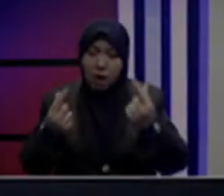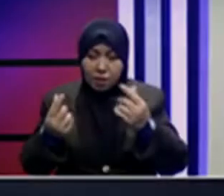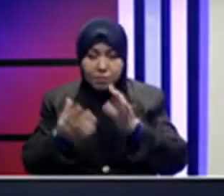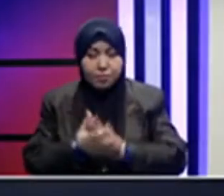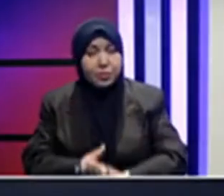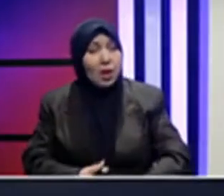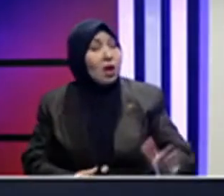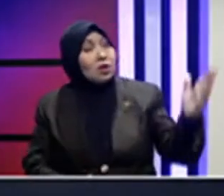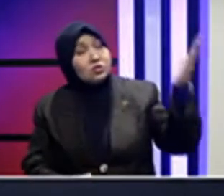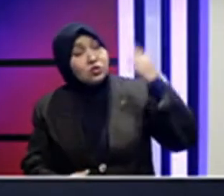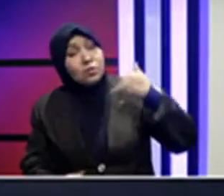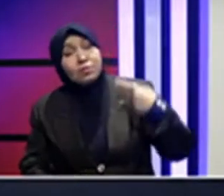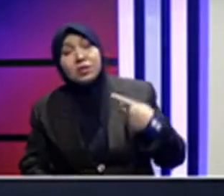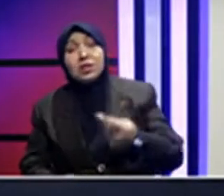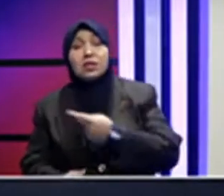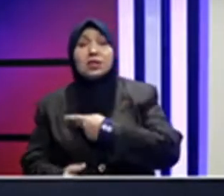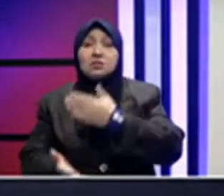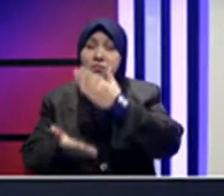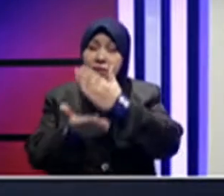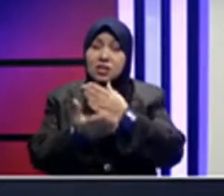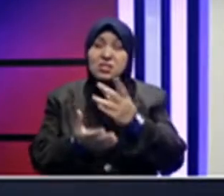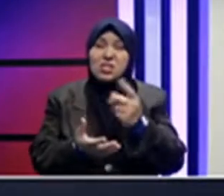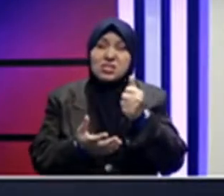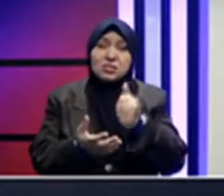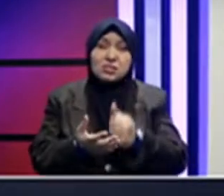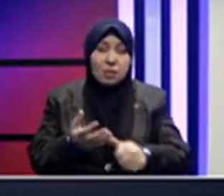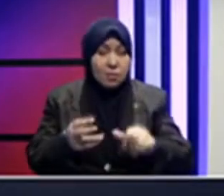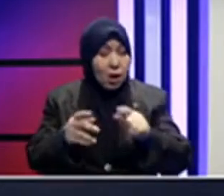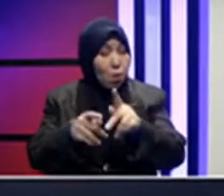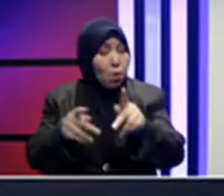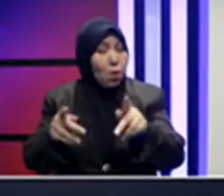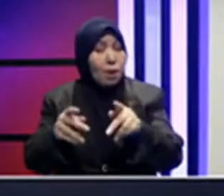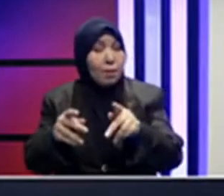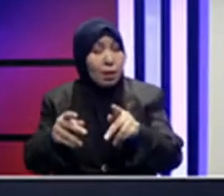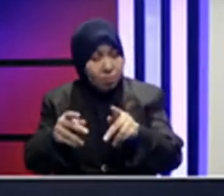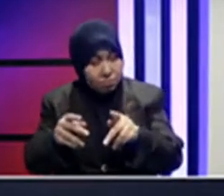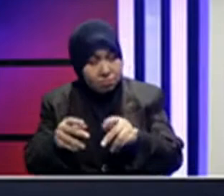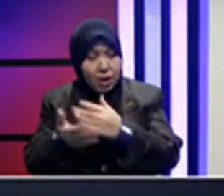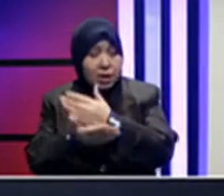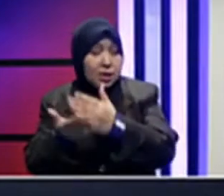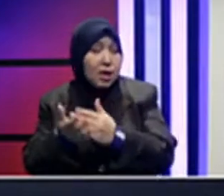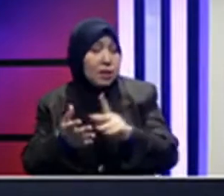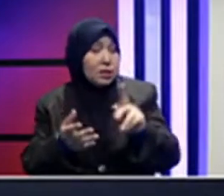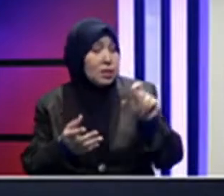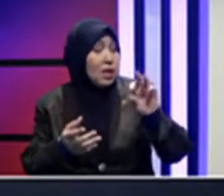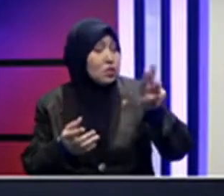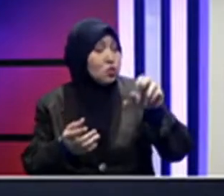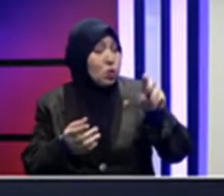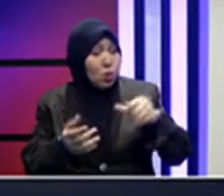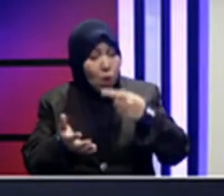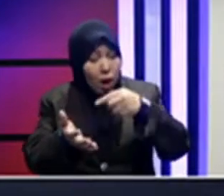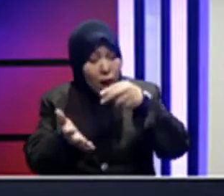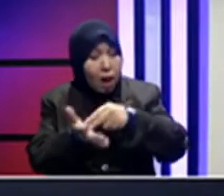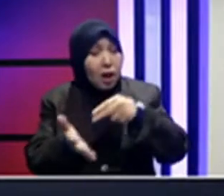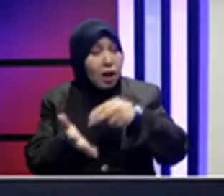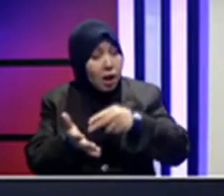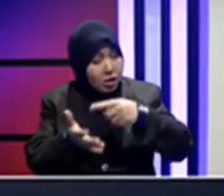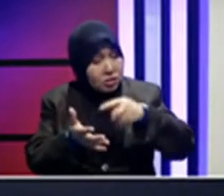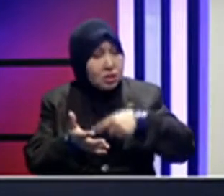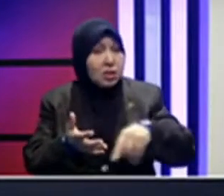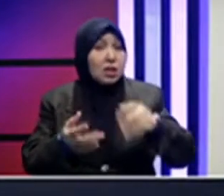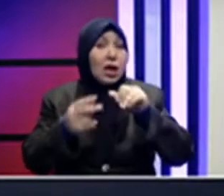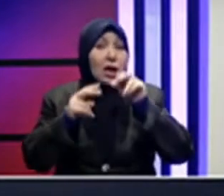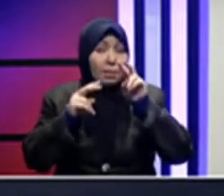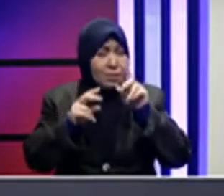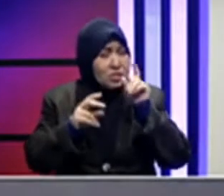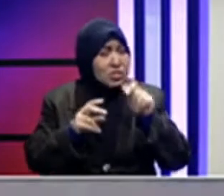Hai Jo kita singa hijab ruangan tajwid kita kita anak melihat hari ini ulang kajikita bacaan ketenangan adem